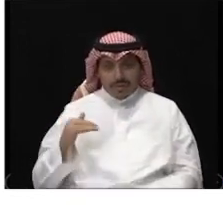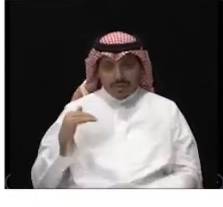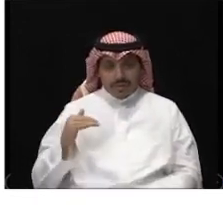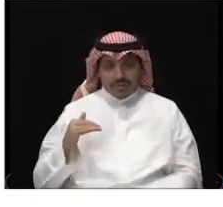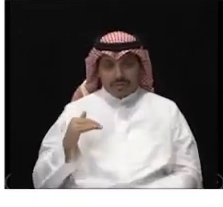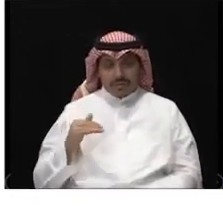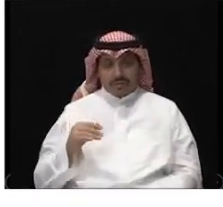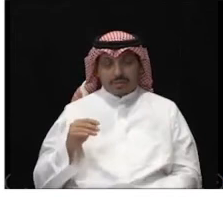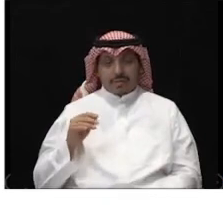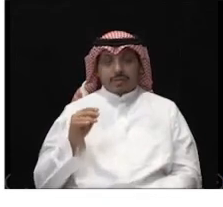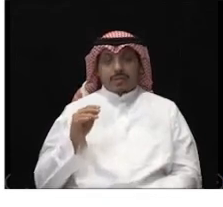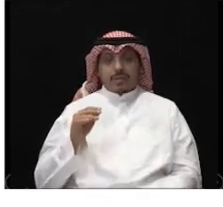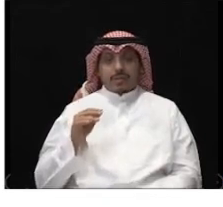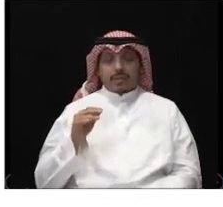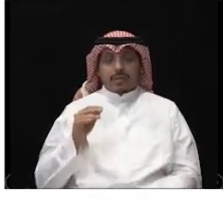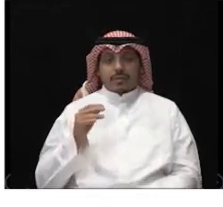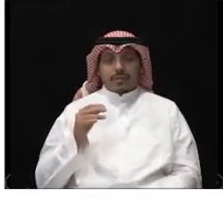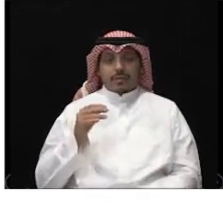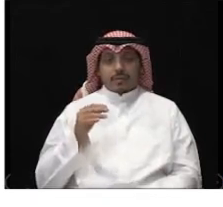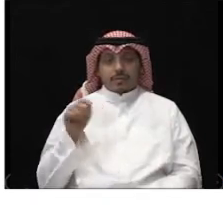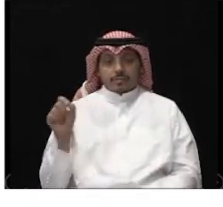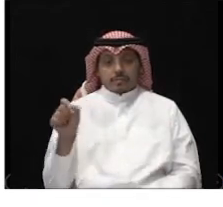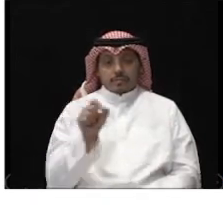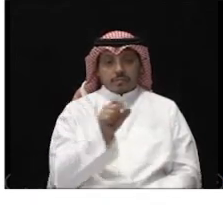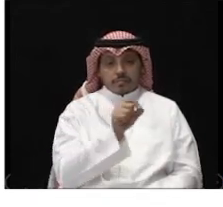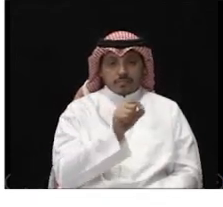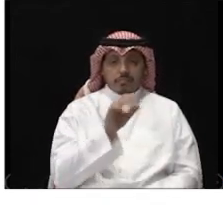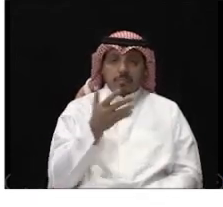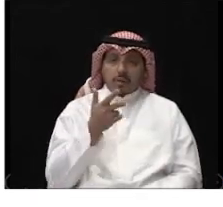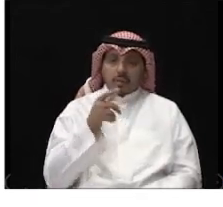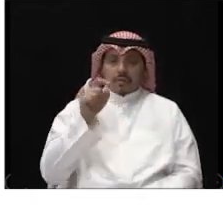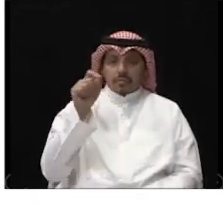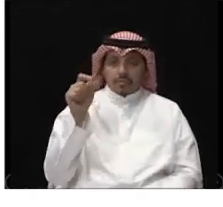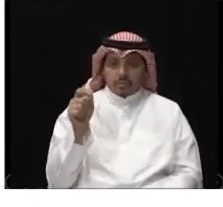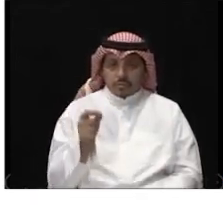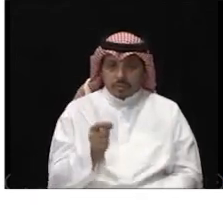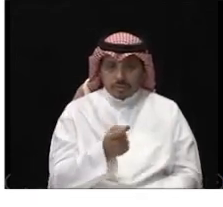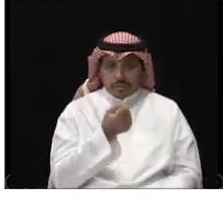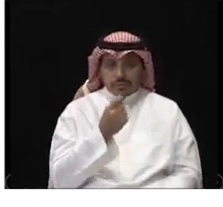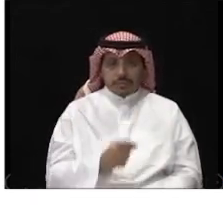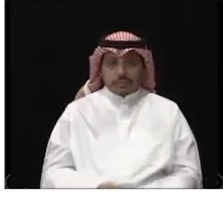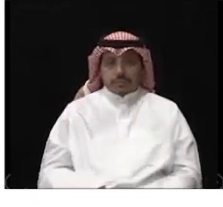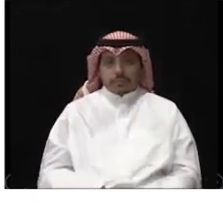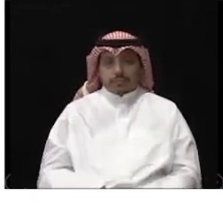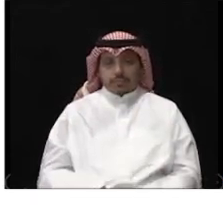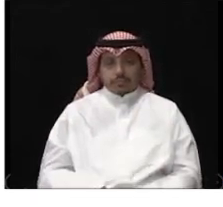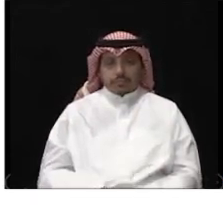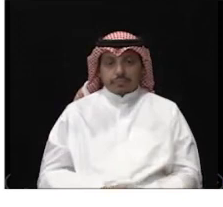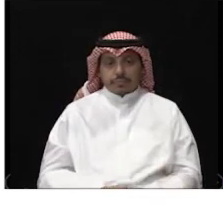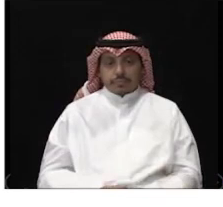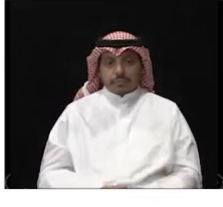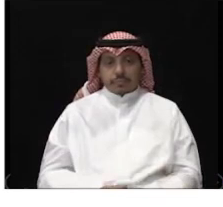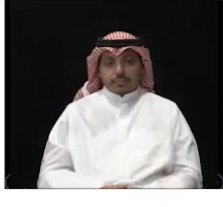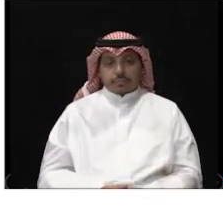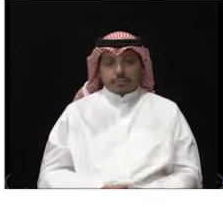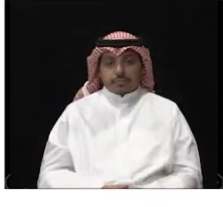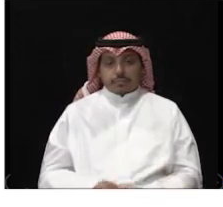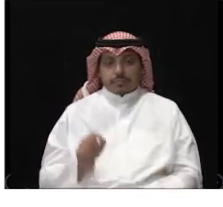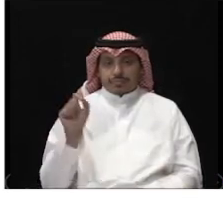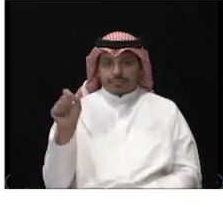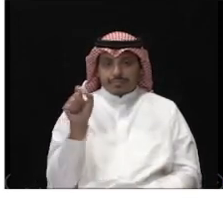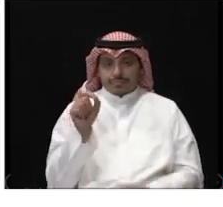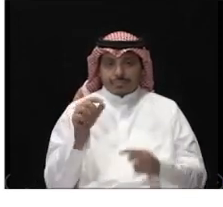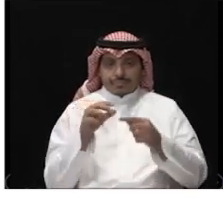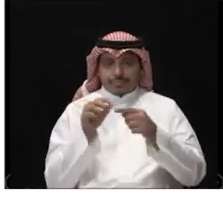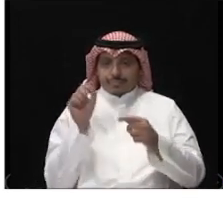بعض الحروف تصل إلى الخط البنفسجي وبعضها تصل إلى الخط سميناه الوهمي لأنه مقطع، لاحظ